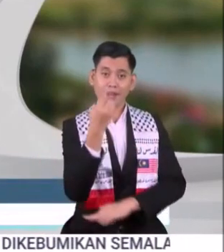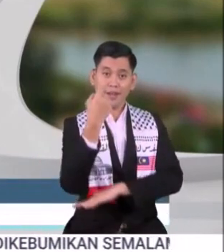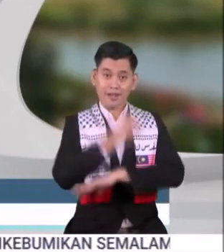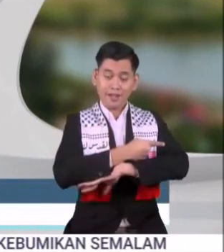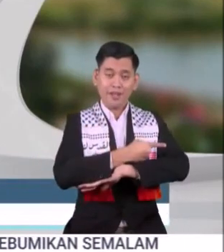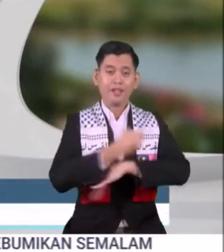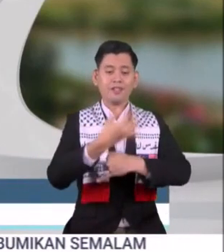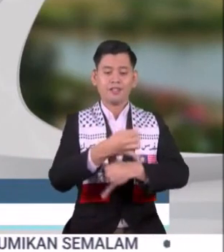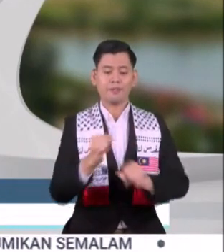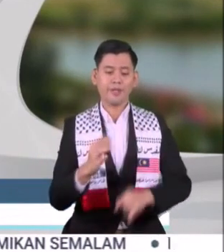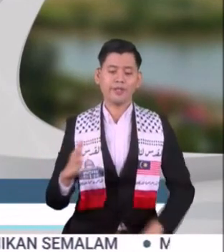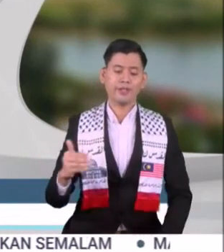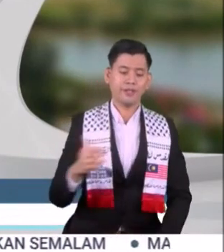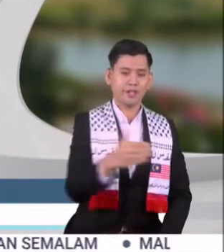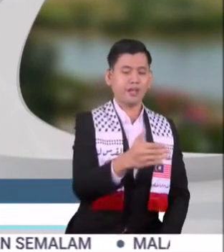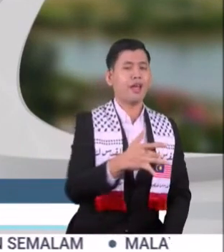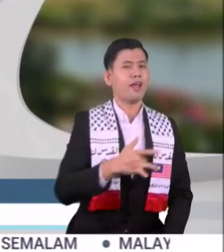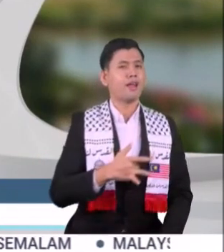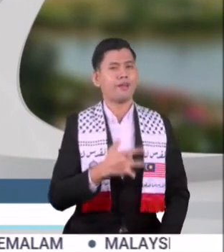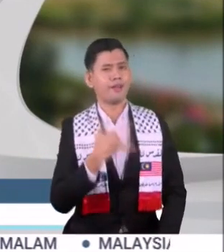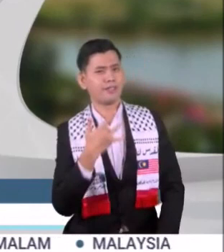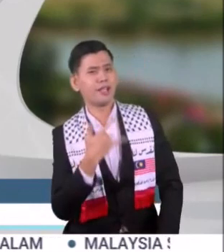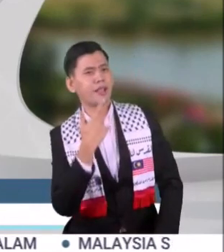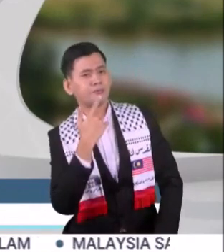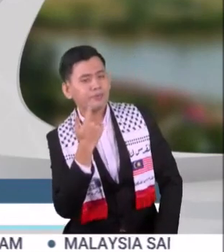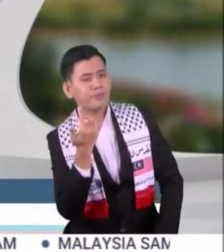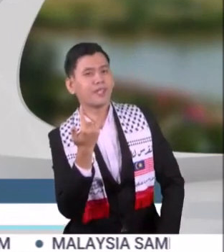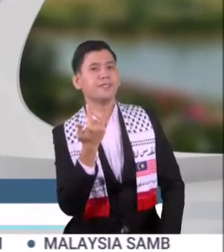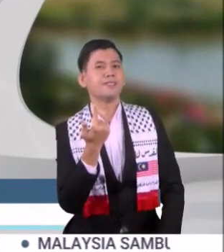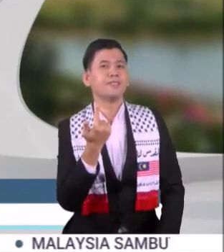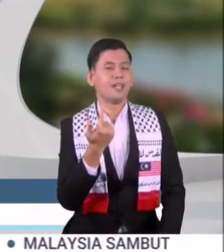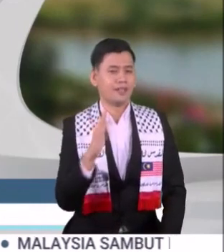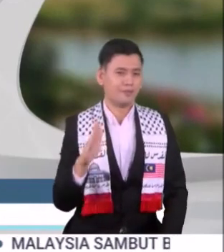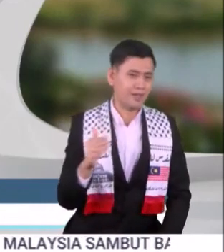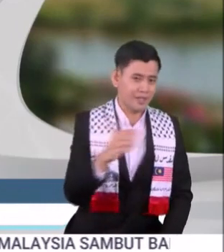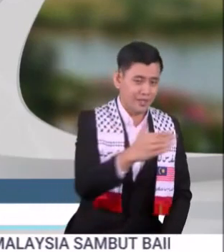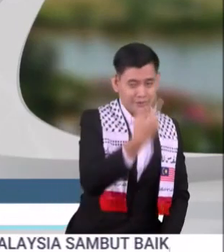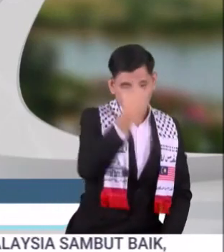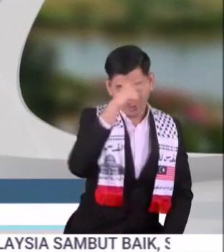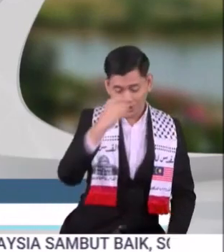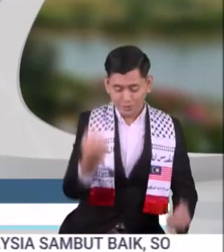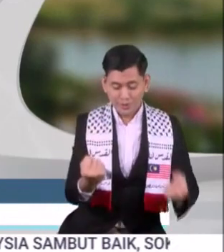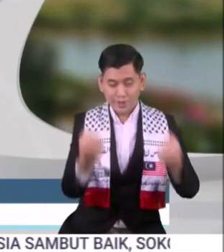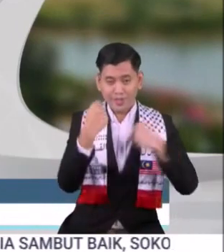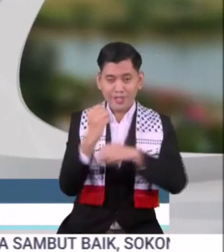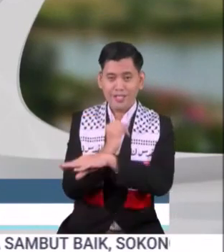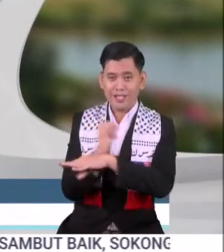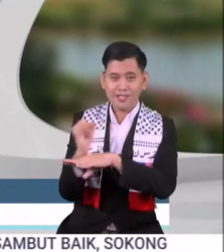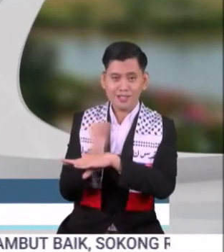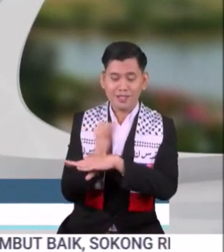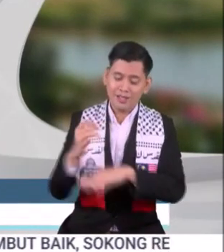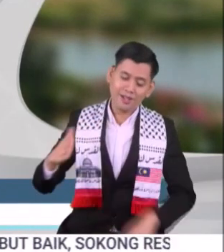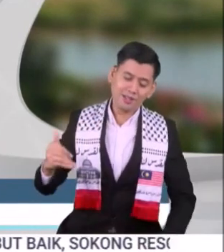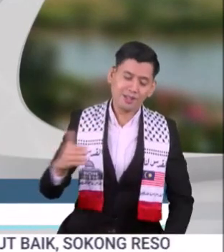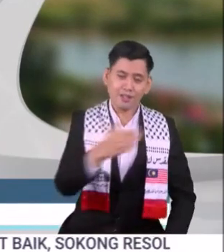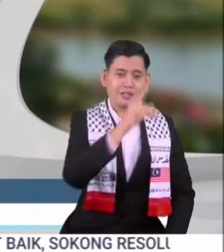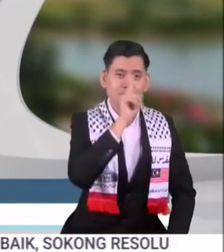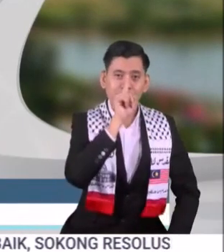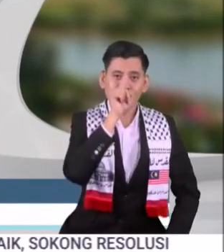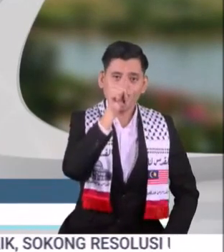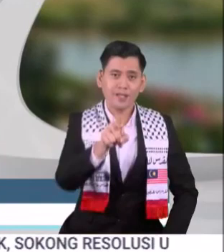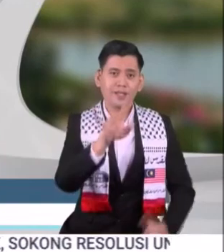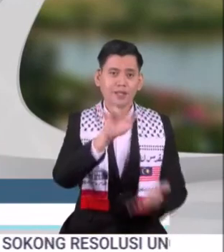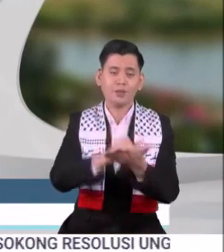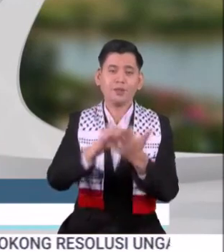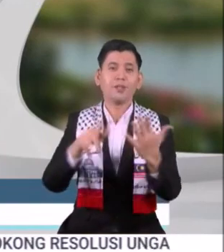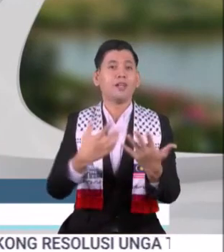Negeri menganjurkan program rasa-rasa akuakultur dalam usaha memperkasakan industri akuakultur yang kini merupakan satu daripada